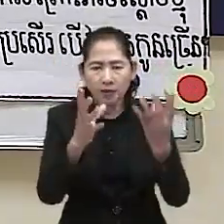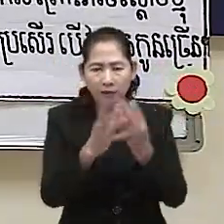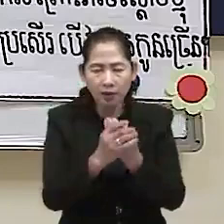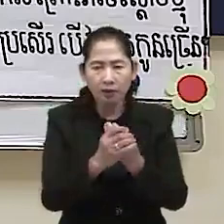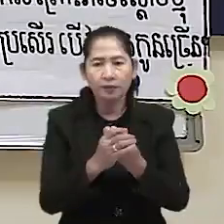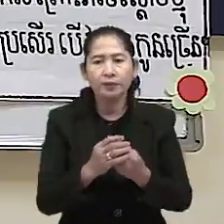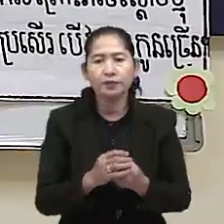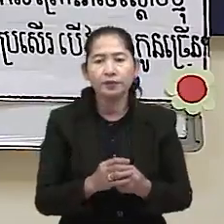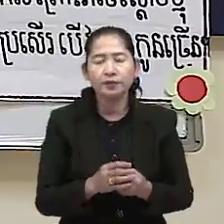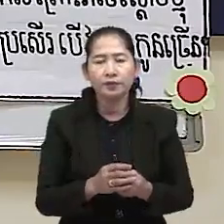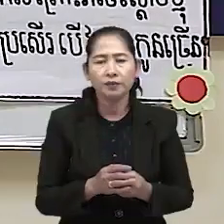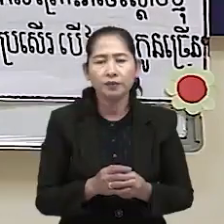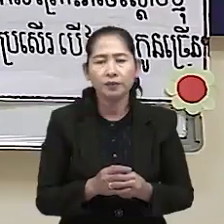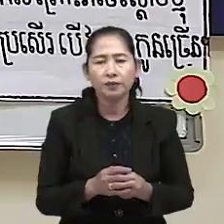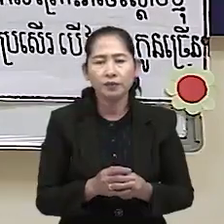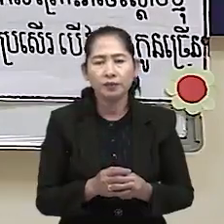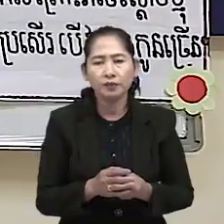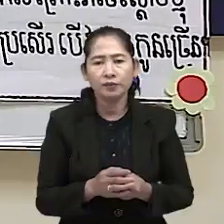ឯងមកចា